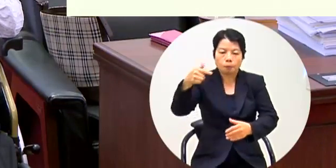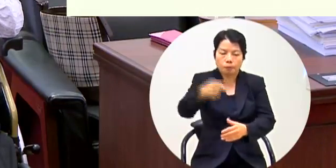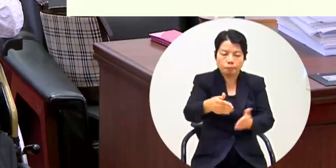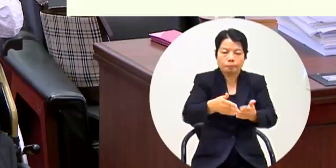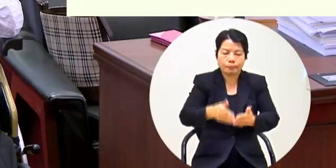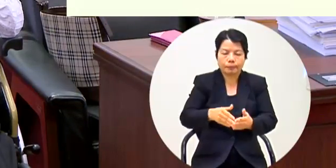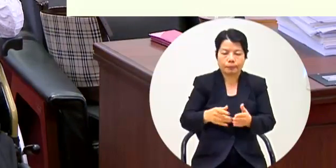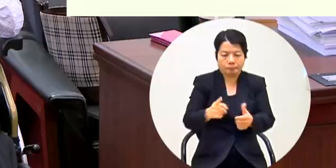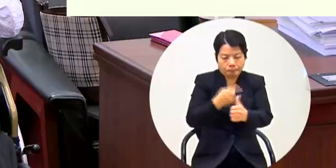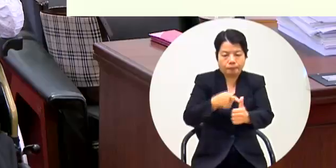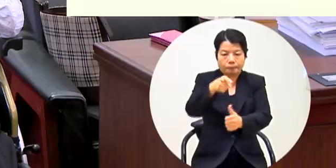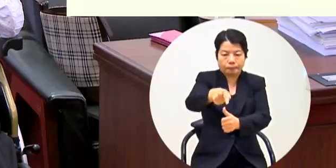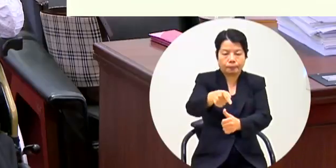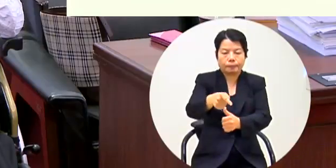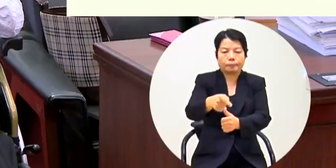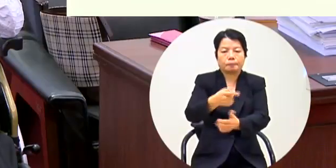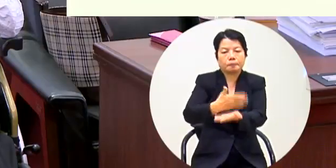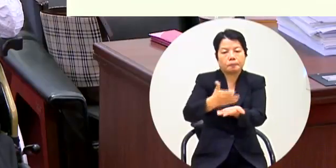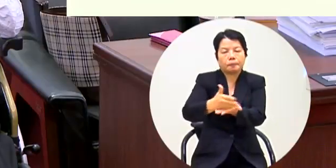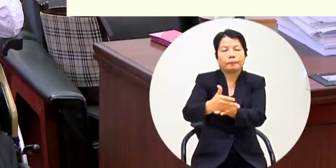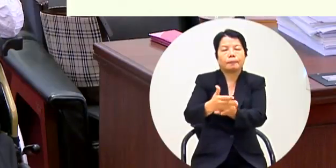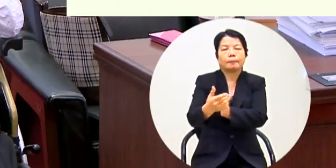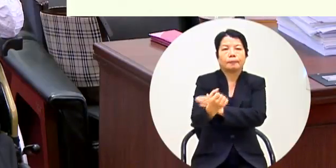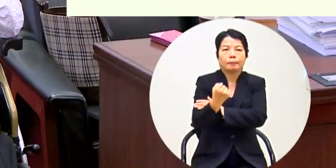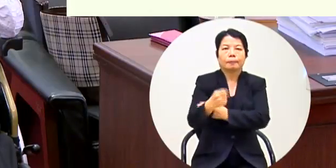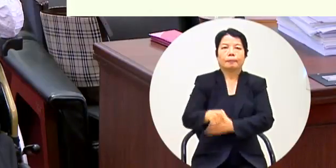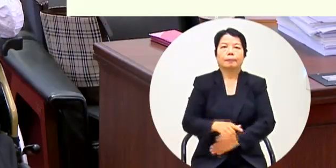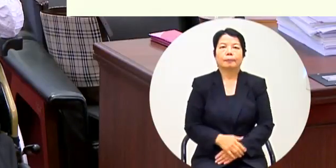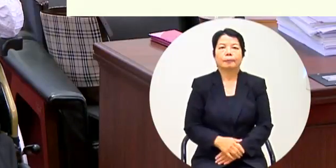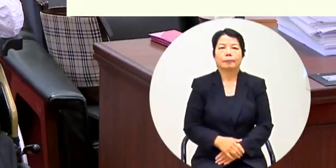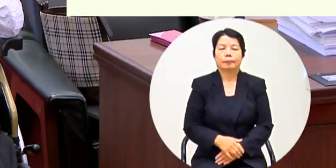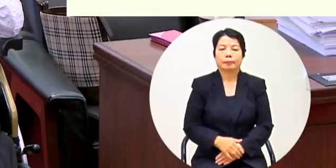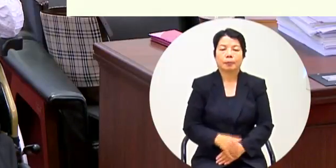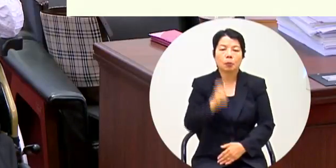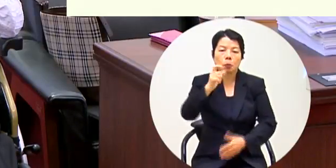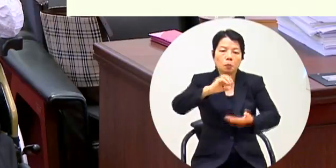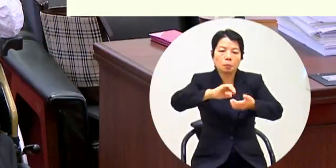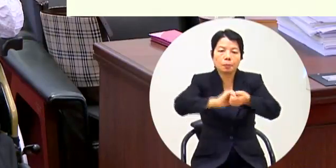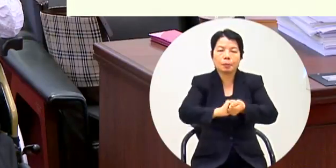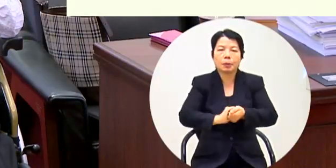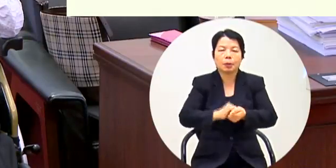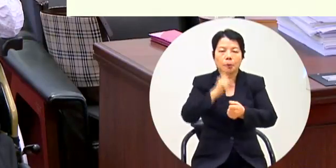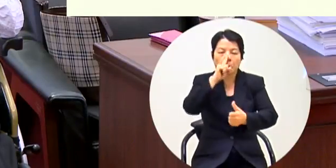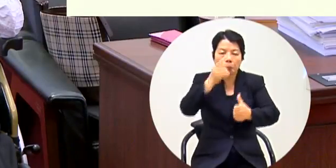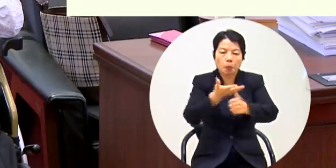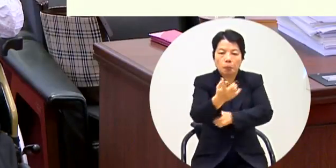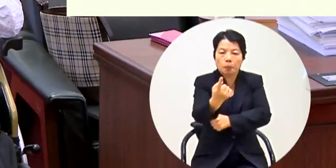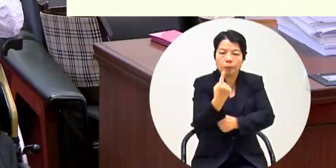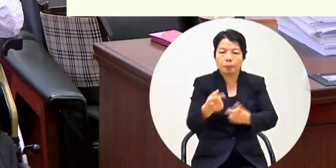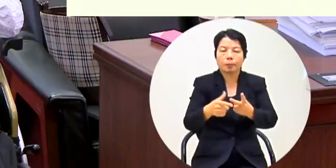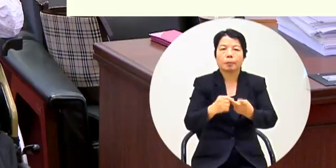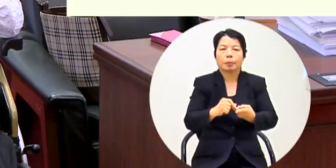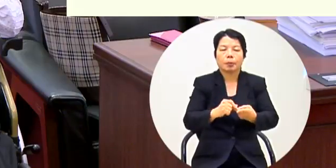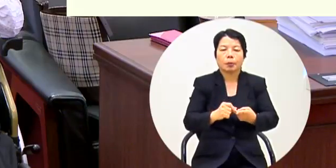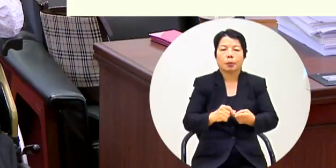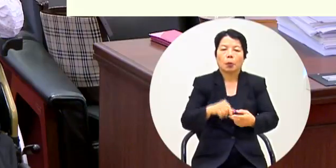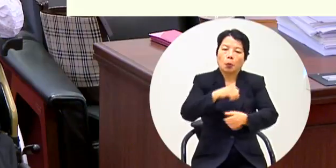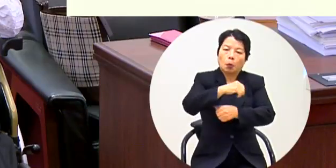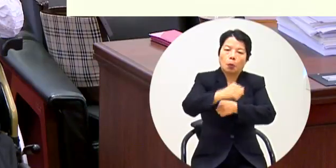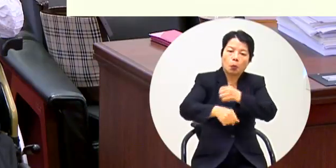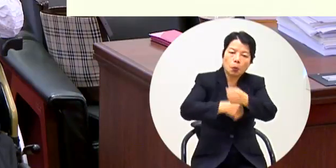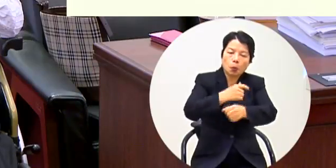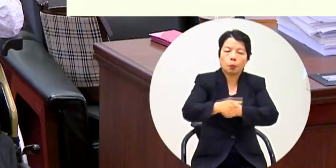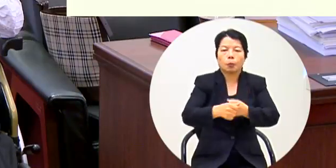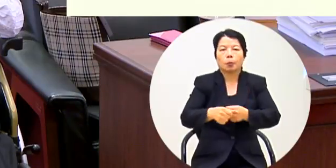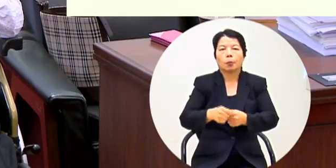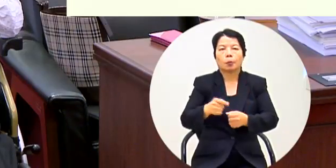呢，固定污染源跟移动污染源的这个减碳上呢，其实传统的我们会觉得